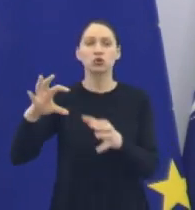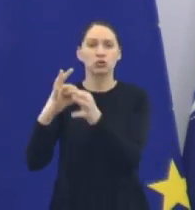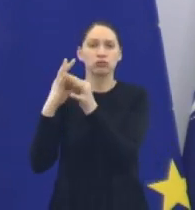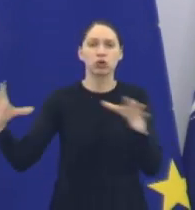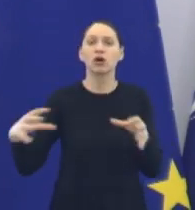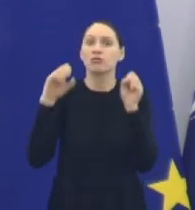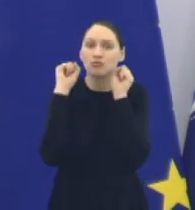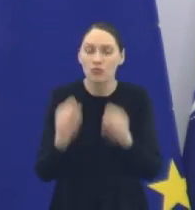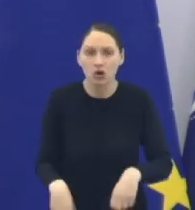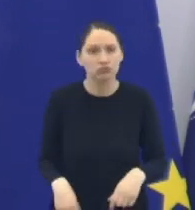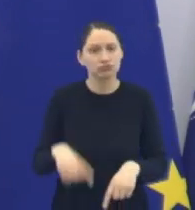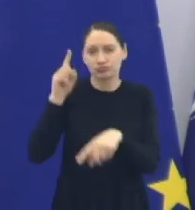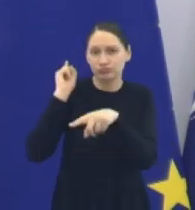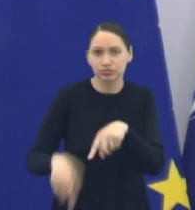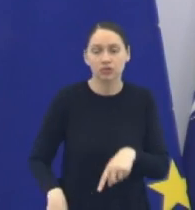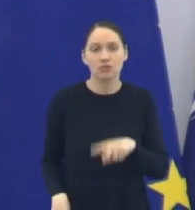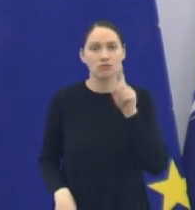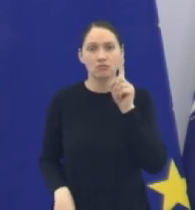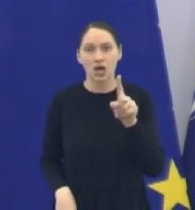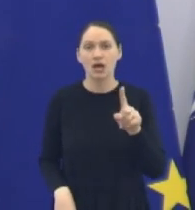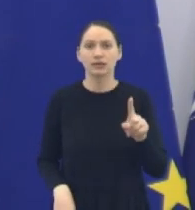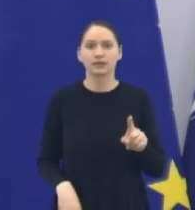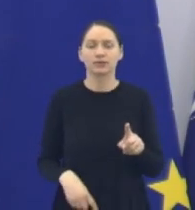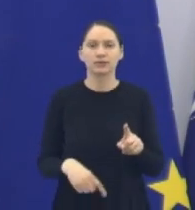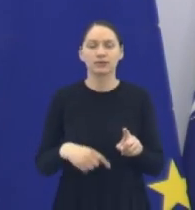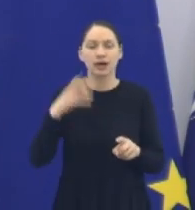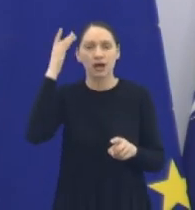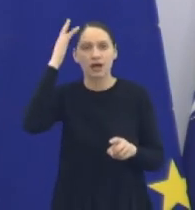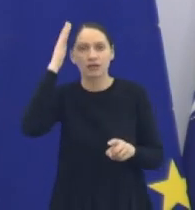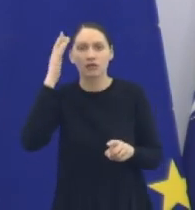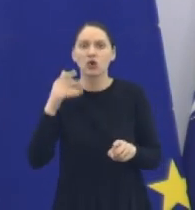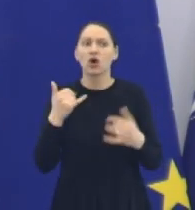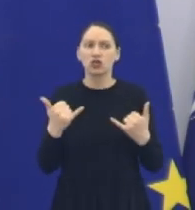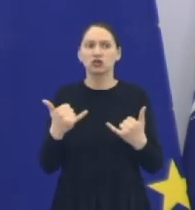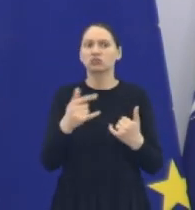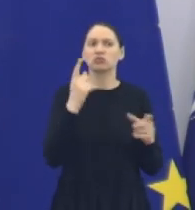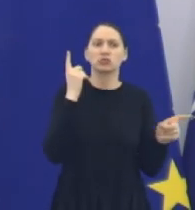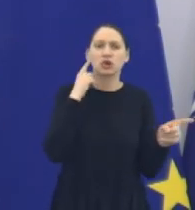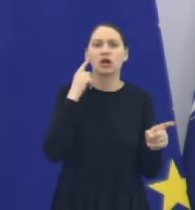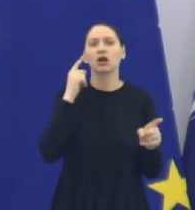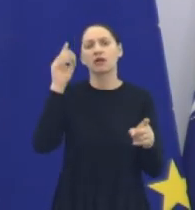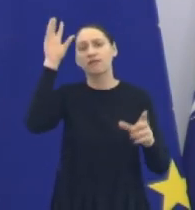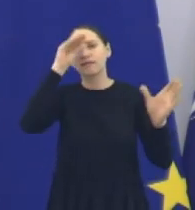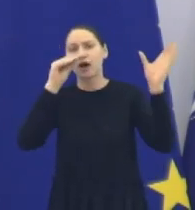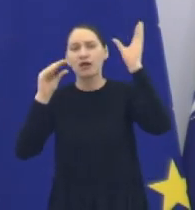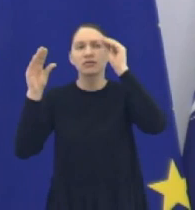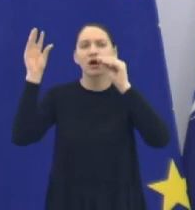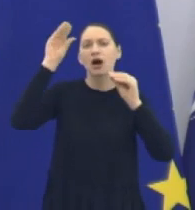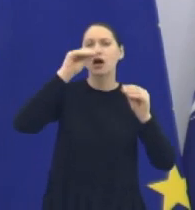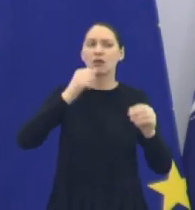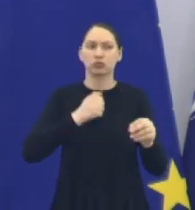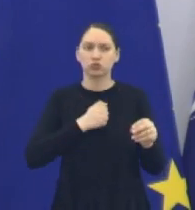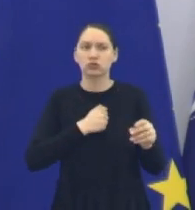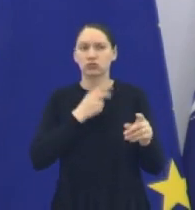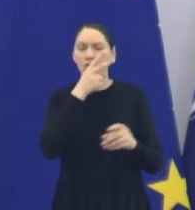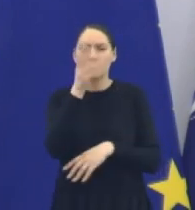pakankamai greitai, tačiau žinoma, reikia atsisakyti tam tikrų iliuzijų, kurių net ir šiandien aš vis dar girdžiu kai kuriuose retorikose, kalbose,